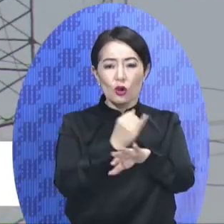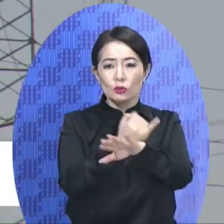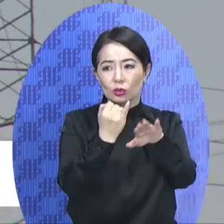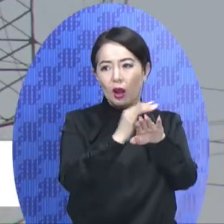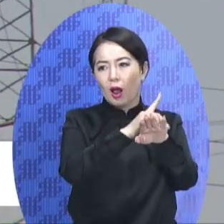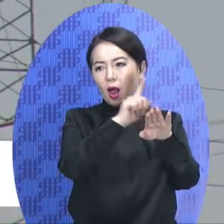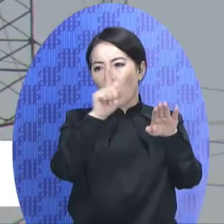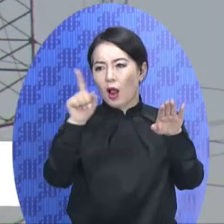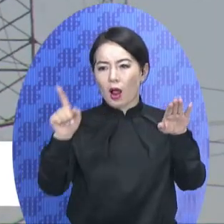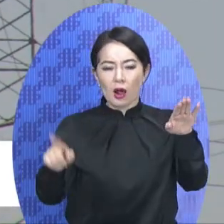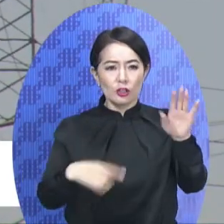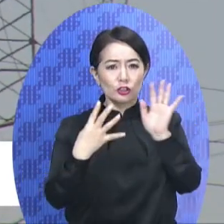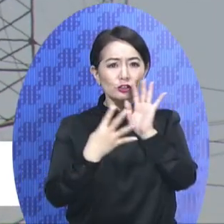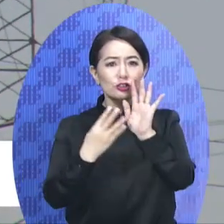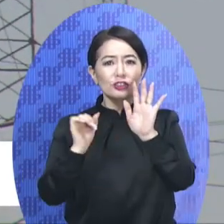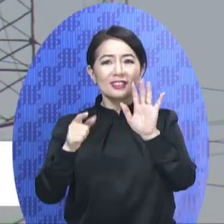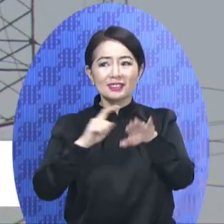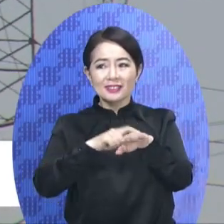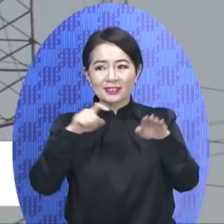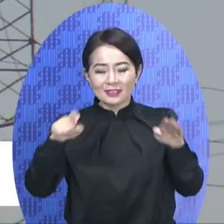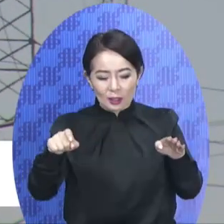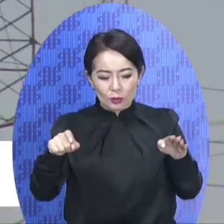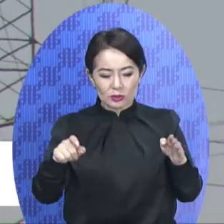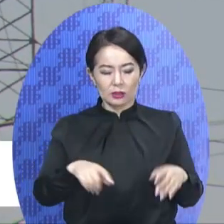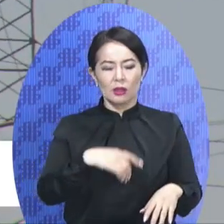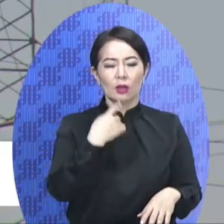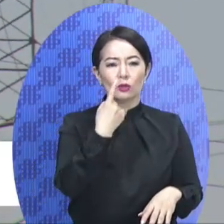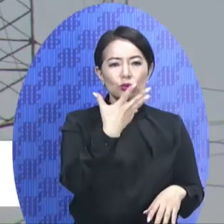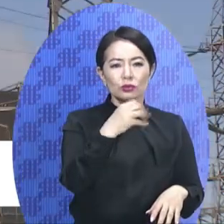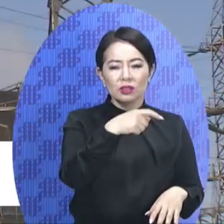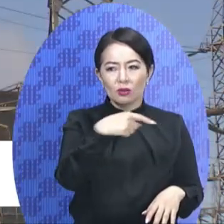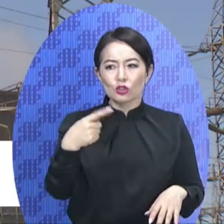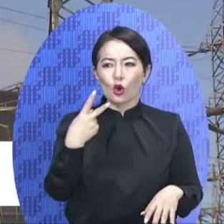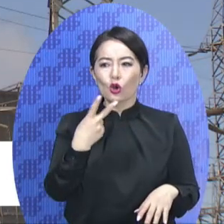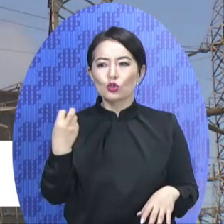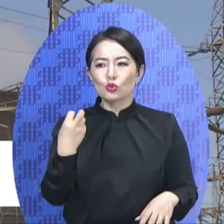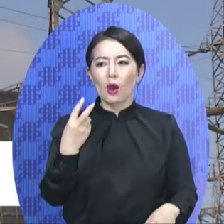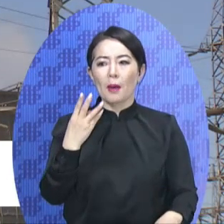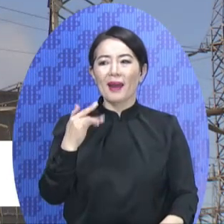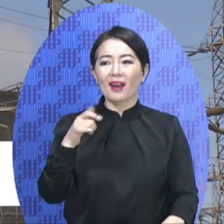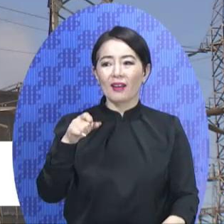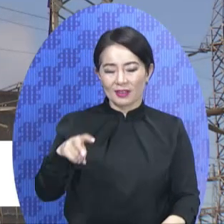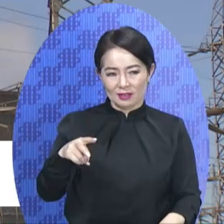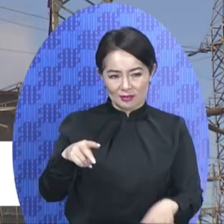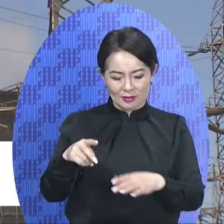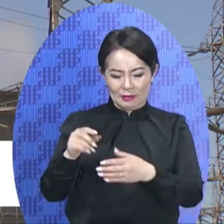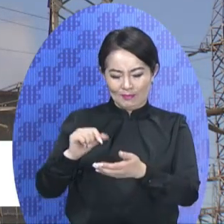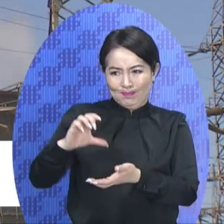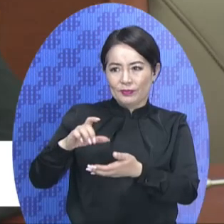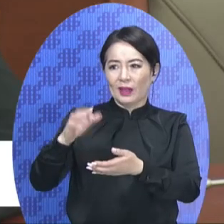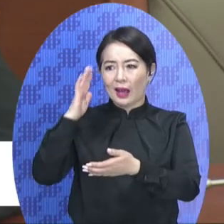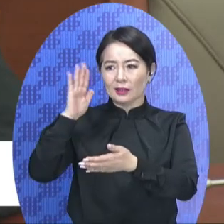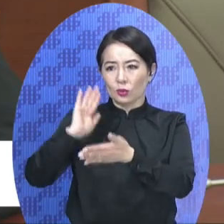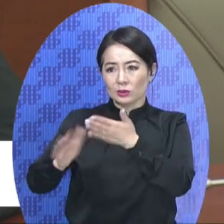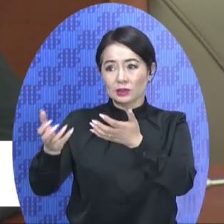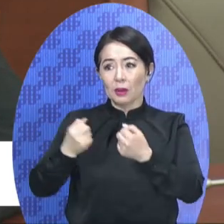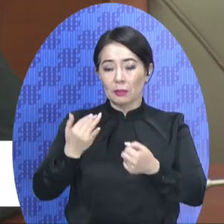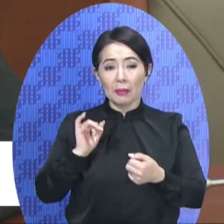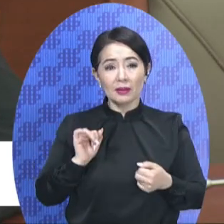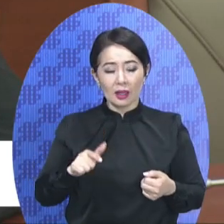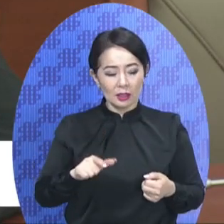цагт 150-аас 200 мегаваттын нэмэлт хэрэглээтэй болж импортоор энэ эрчим хүчийг авч байна. Яг энэ